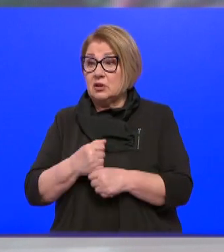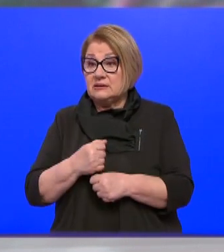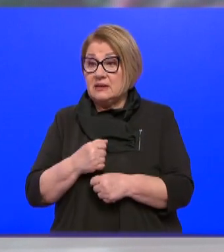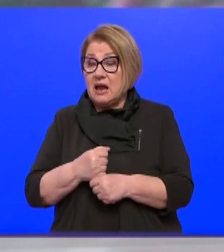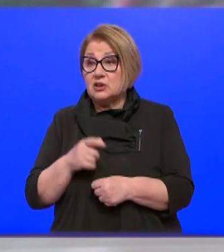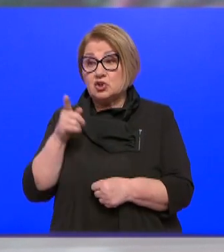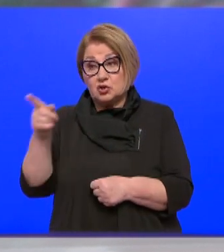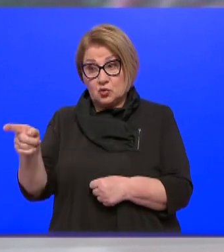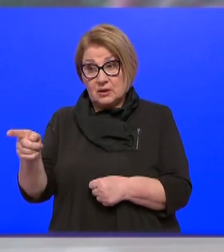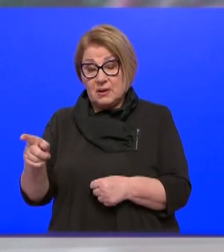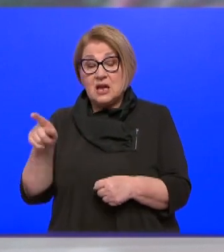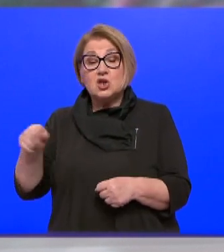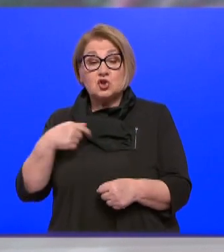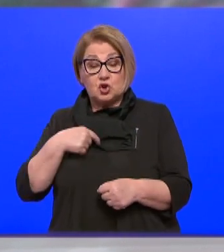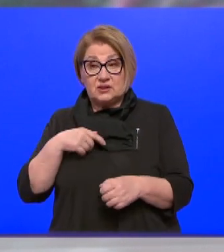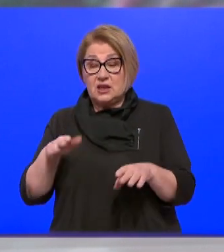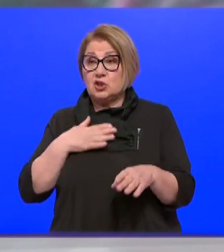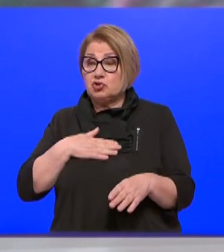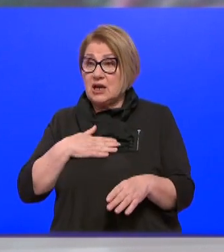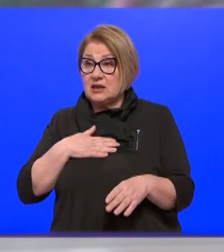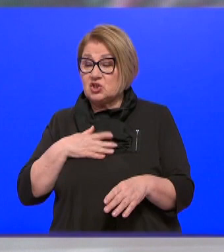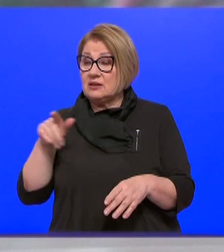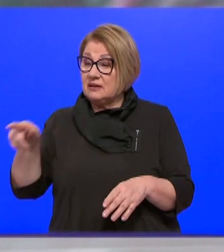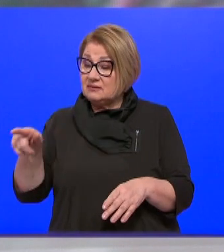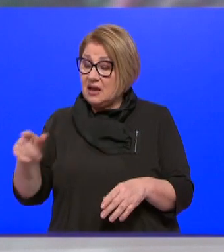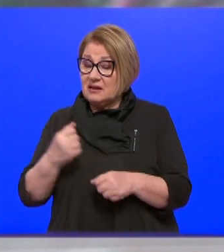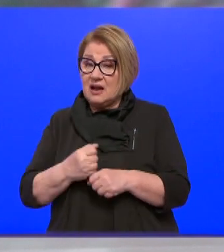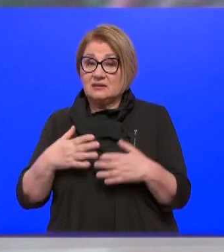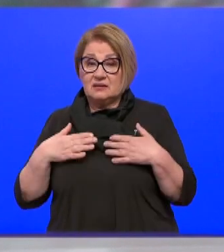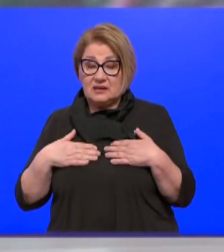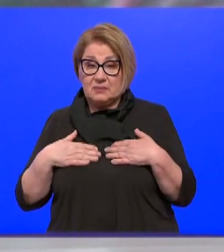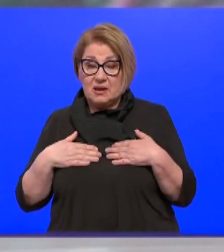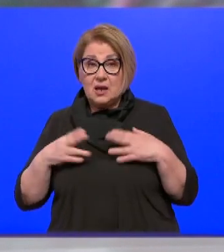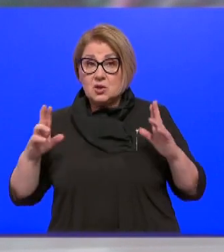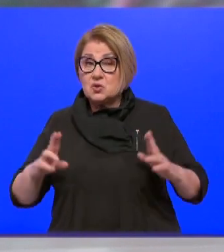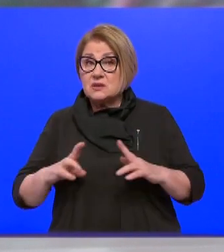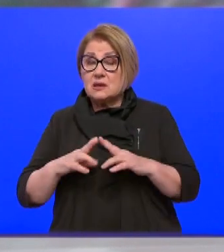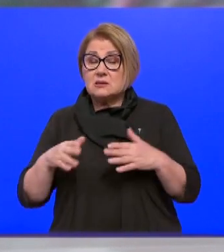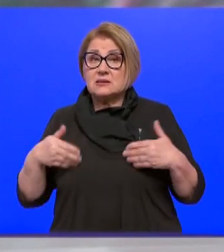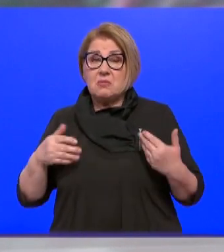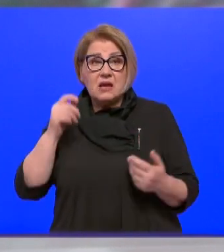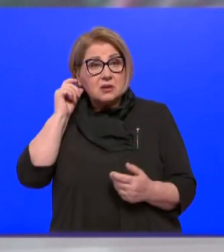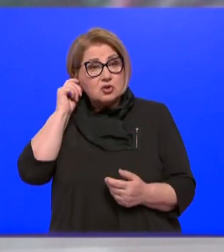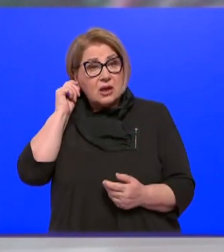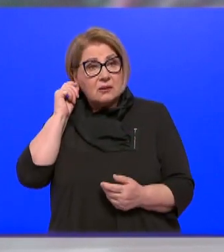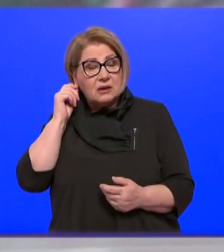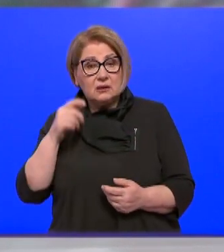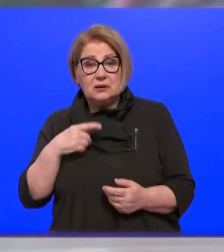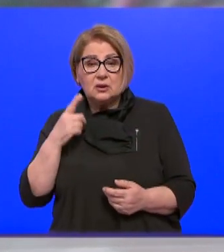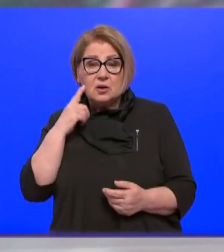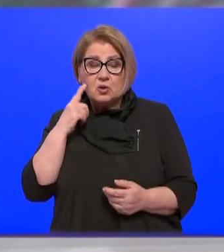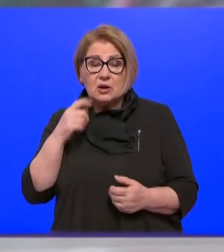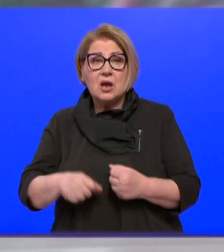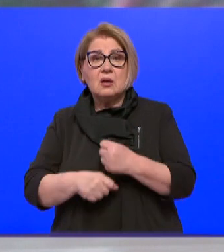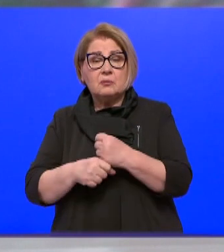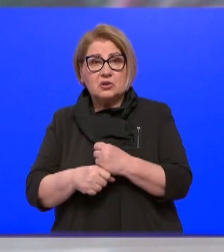i tebi. Mm-hmm. I puno puta sam se susrela sa djevojkama, sa mladim ženama koje sam nastojala